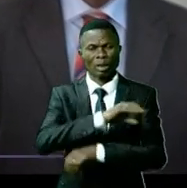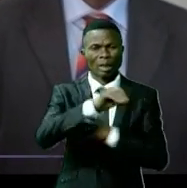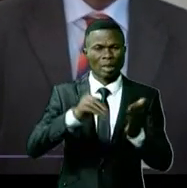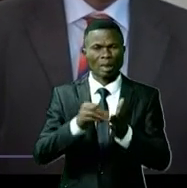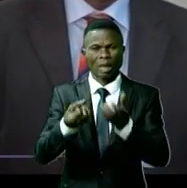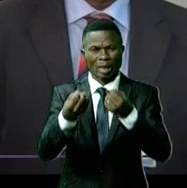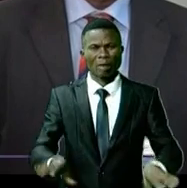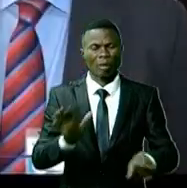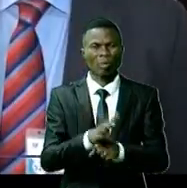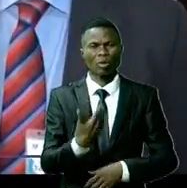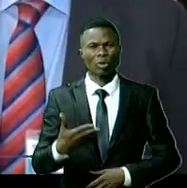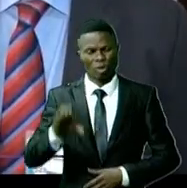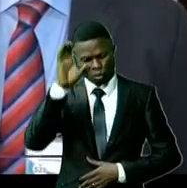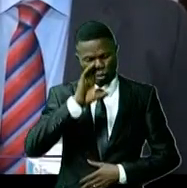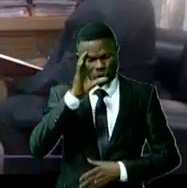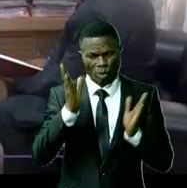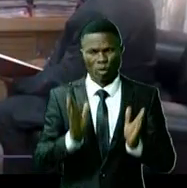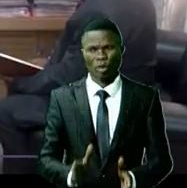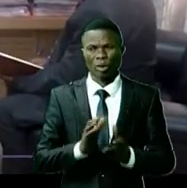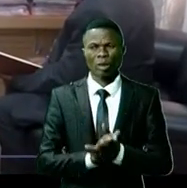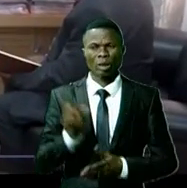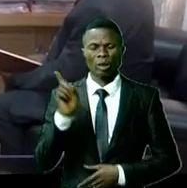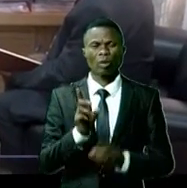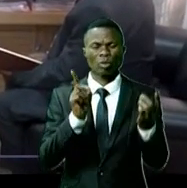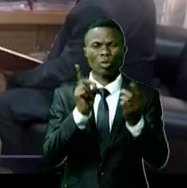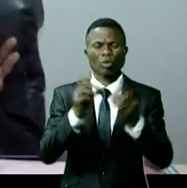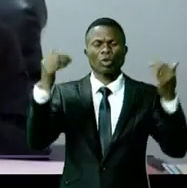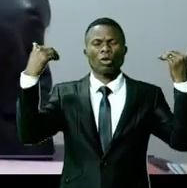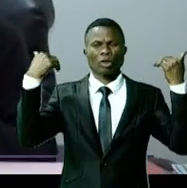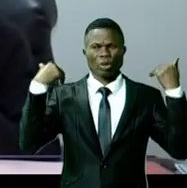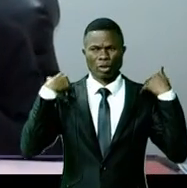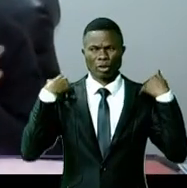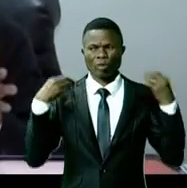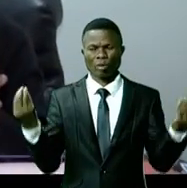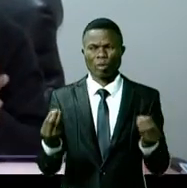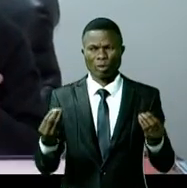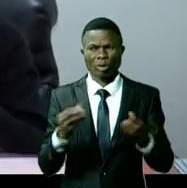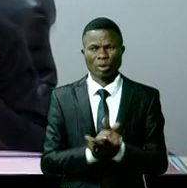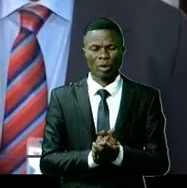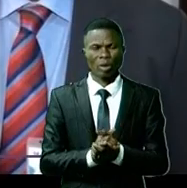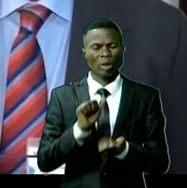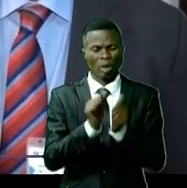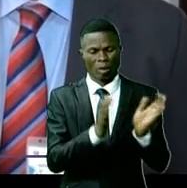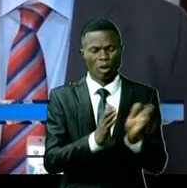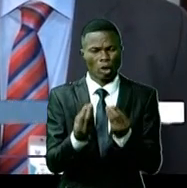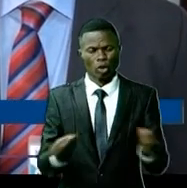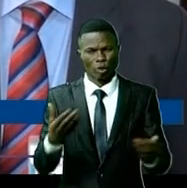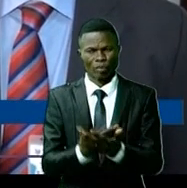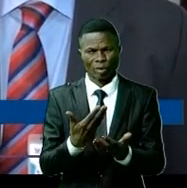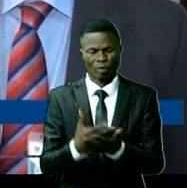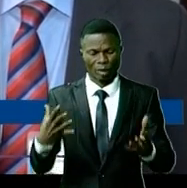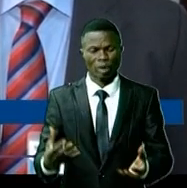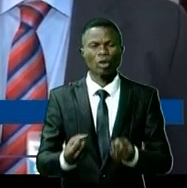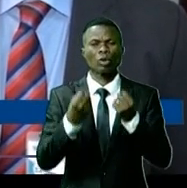il perd ses chercheurs. Nous sommes venus informer l'autorité pour que, n'est-ce pas, des dispositions soient prises le plus rapidement